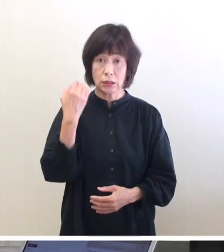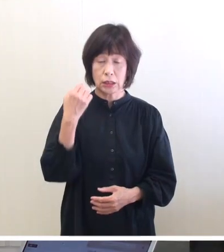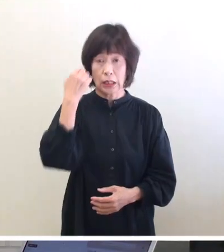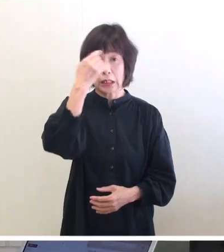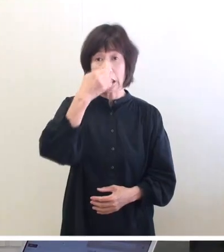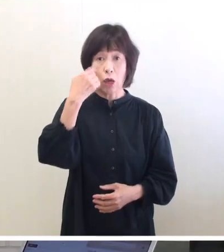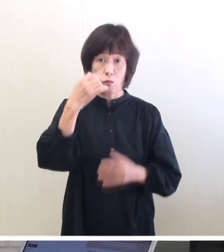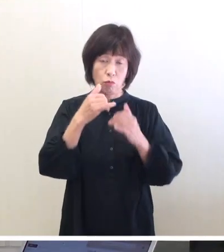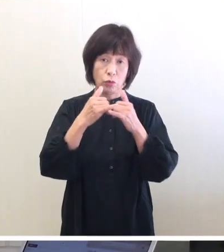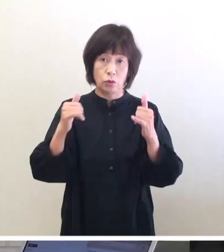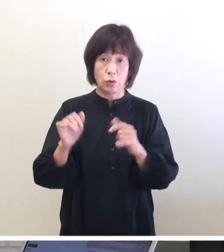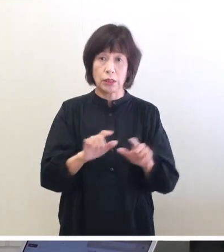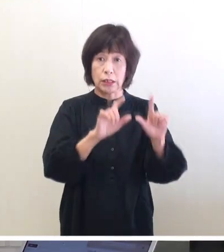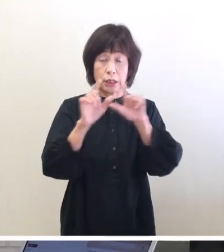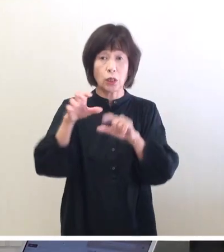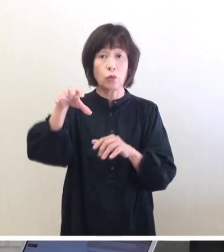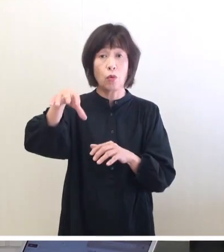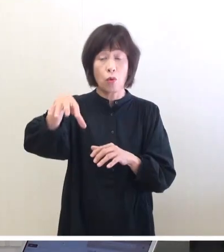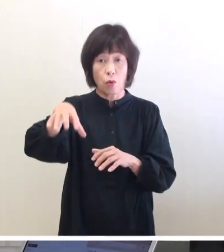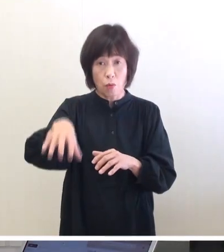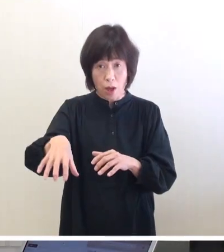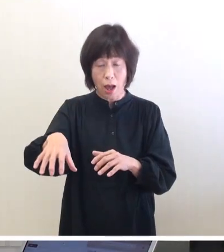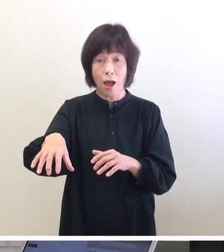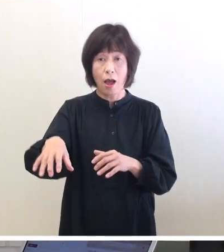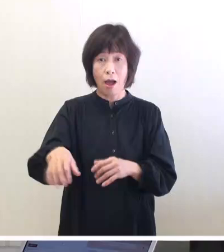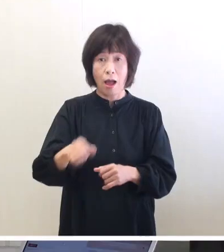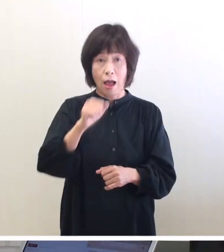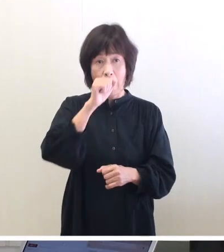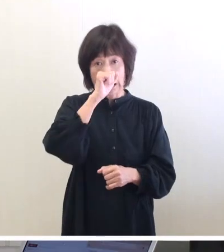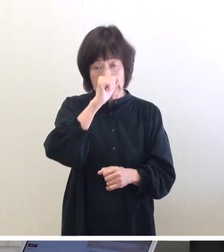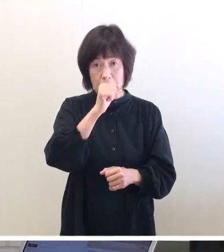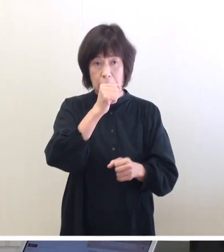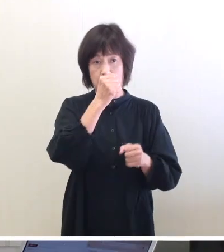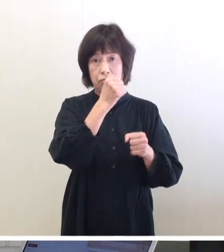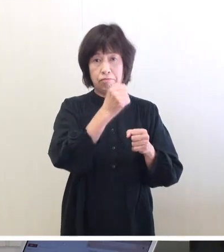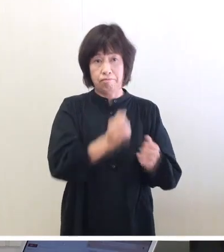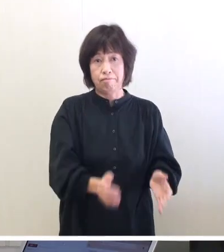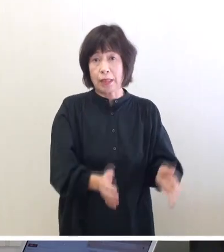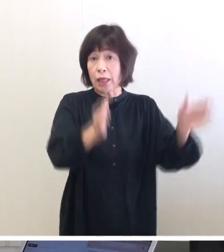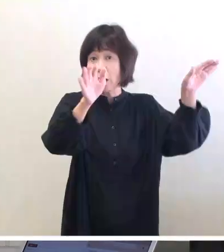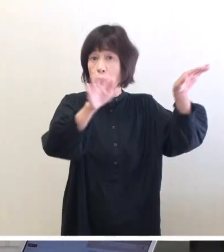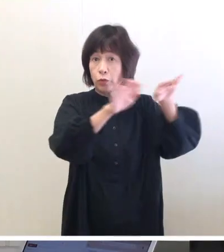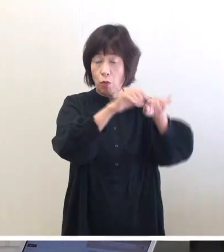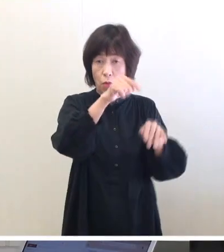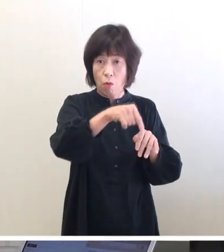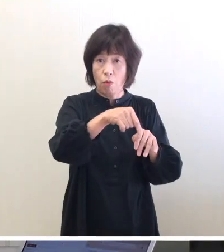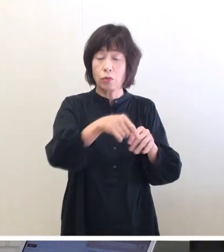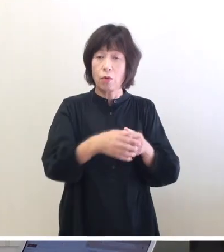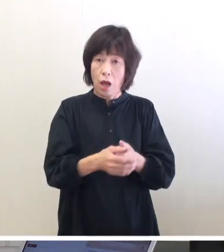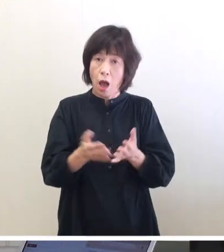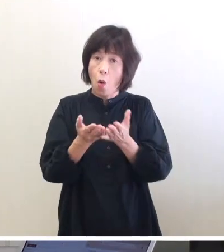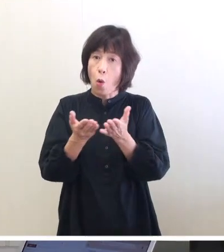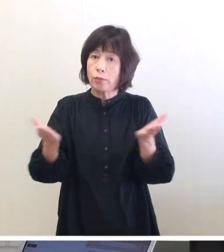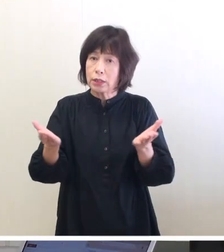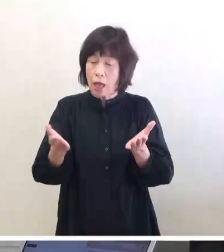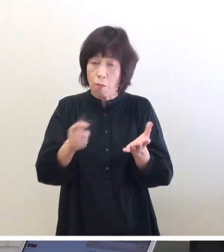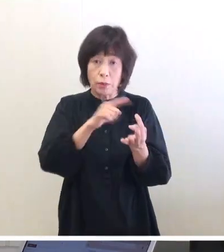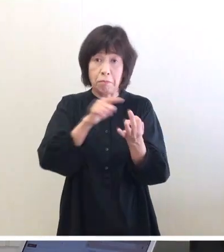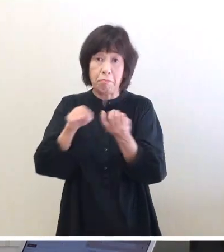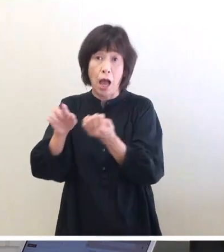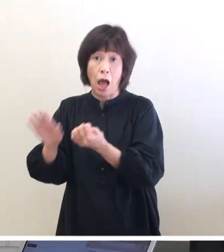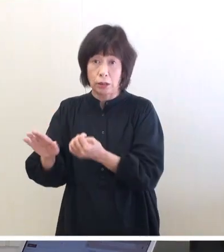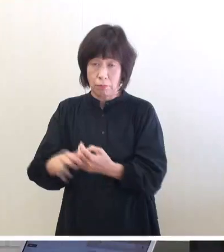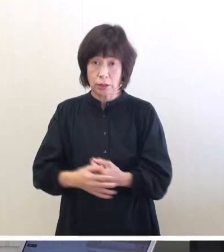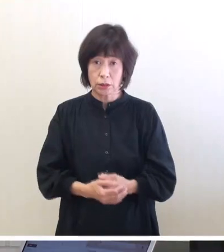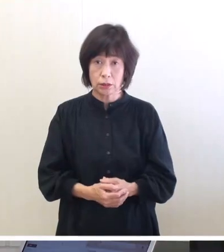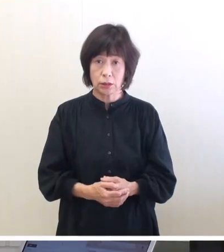非常に高質なレトロな建築群、あるいは店舗群がありまして、これら